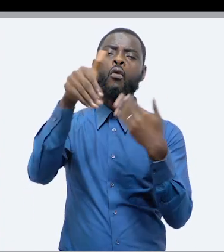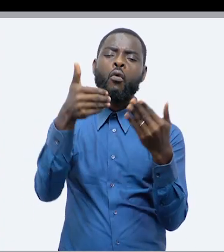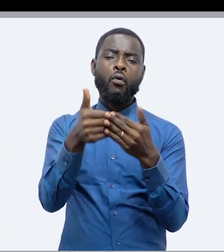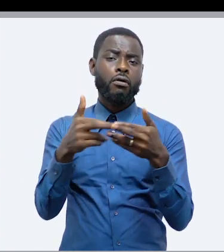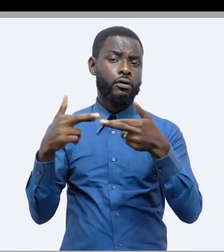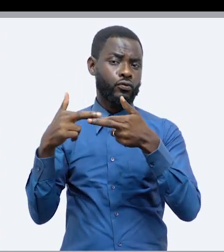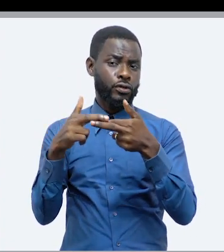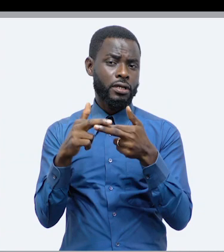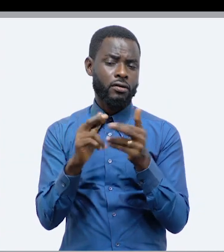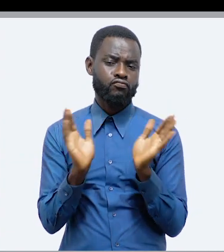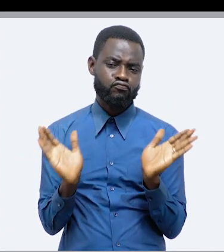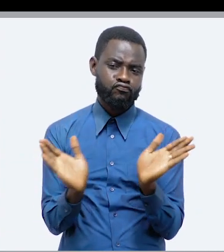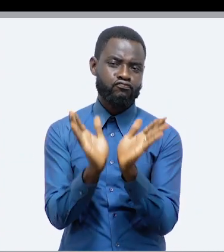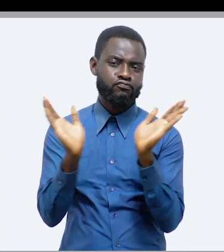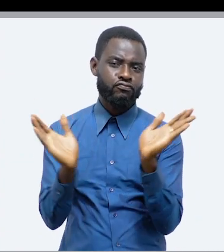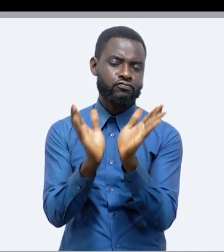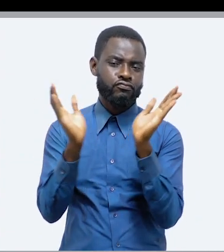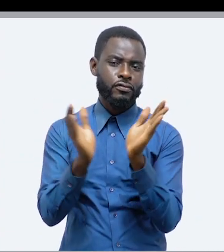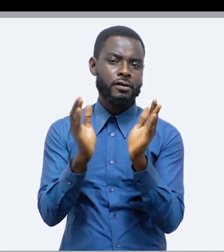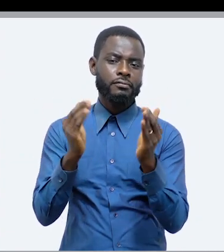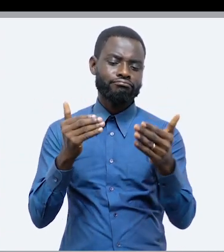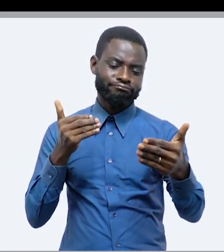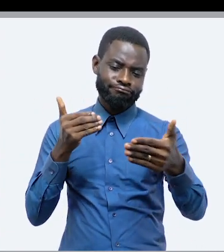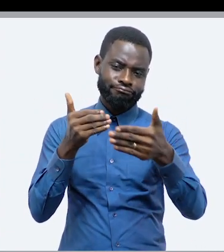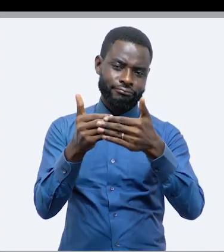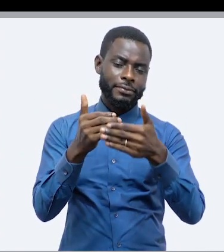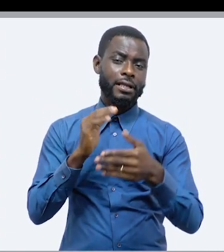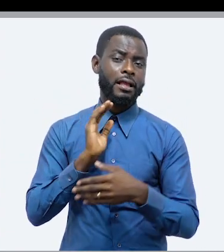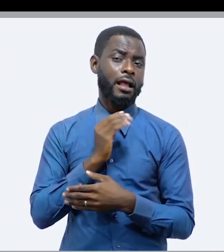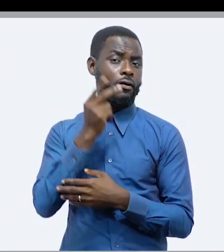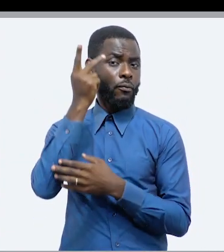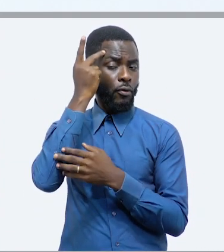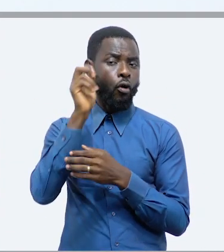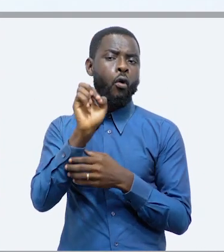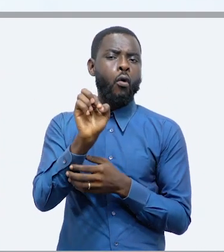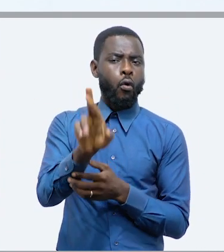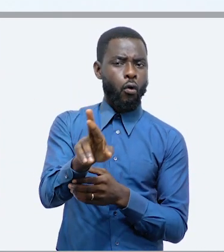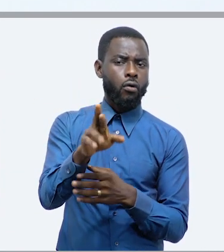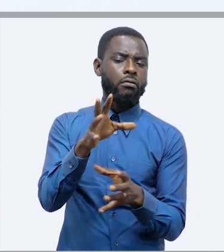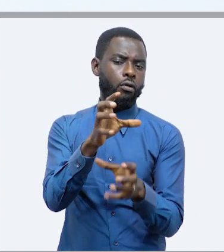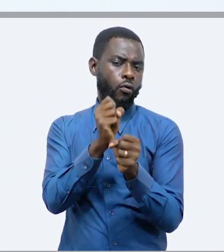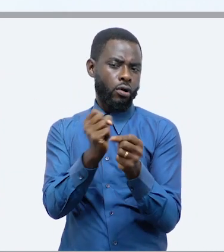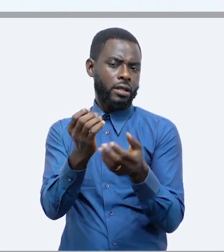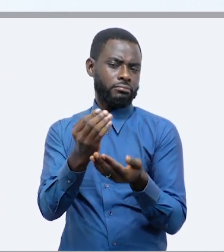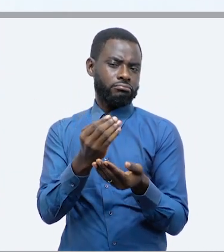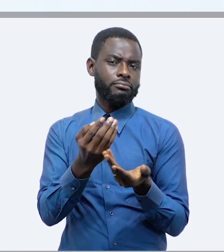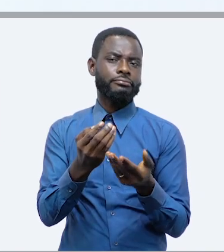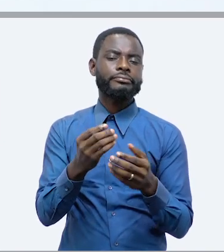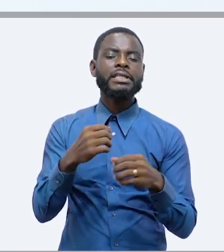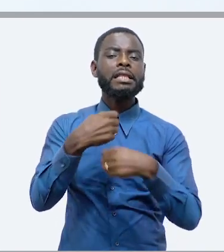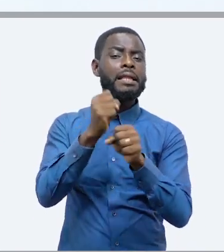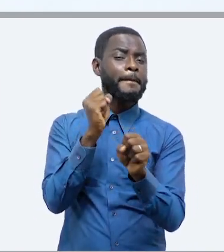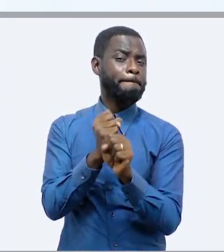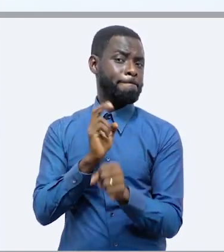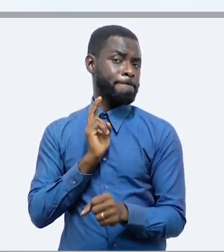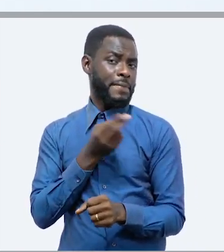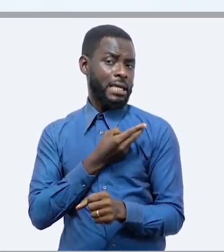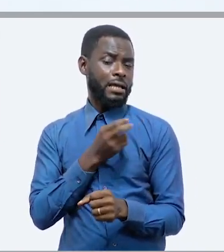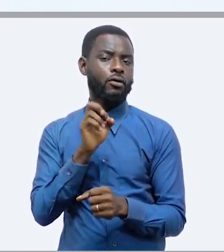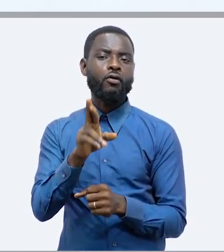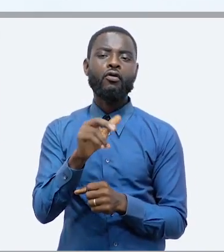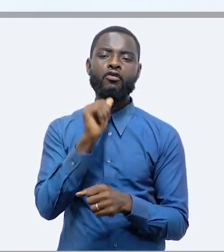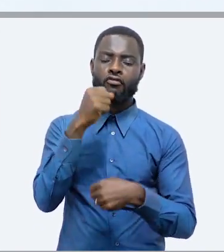e chio woke ya se. Ame fio wo moku. Lo ame fitio wo. Ni no he wo ni nanyo bo ni mlin watcha.